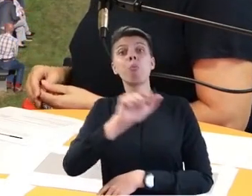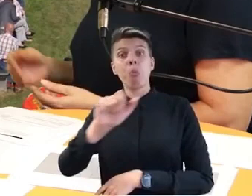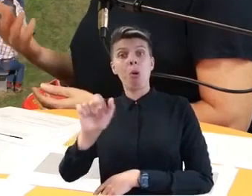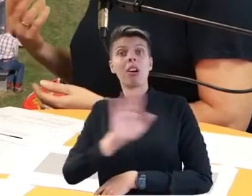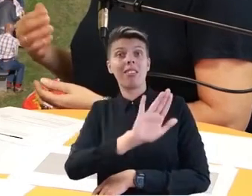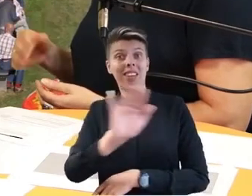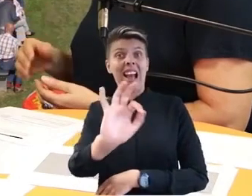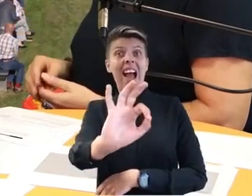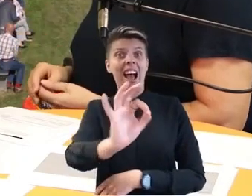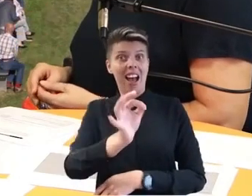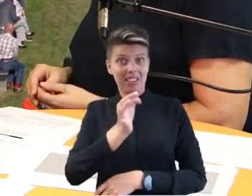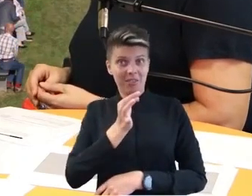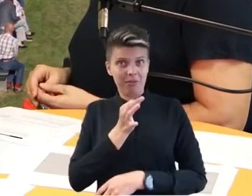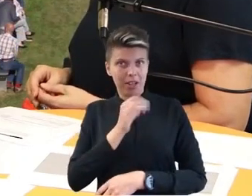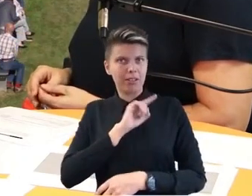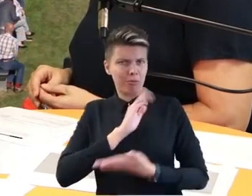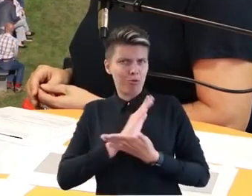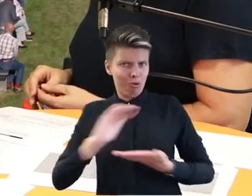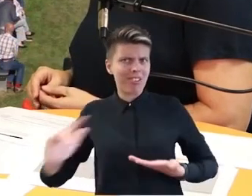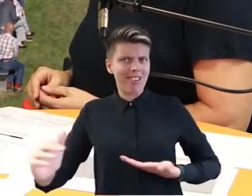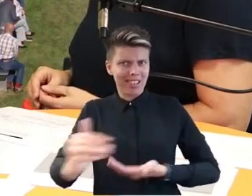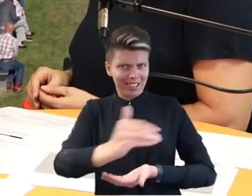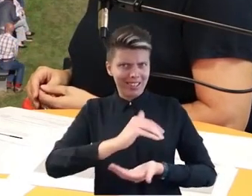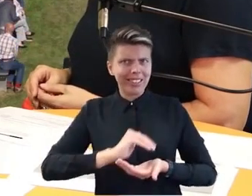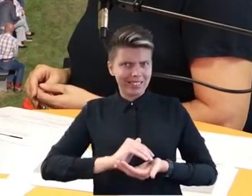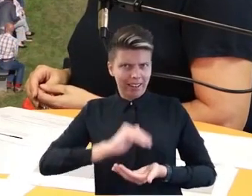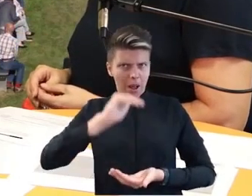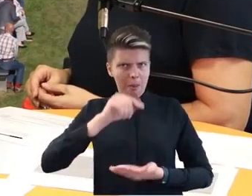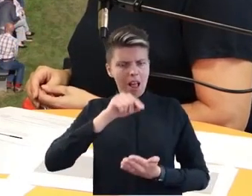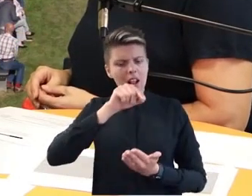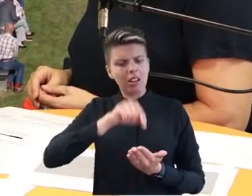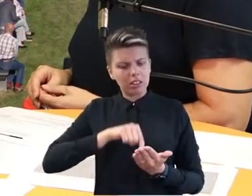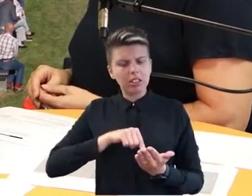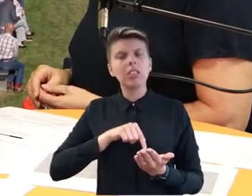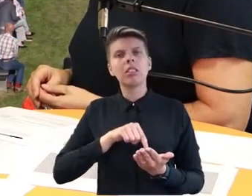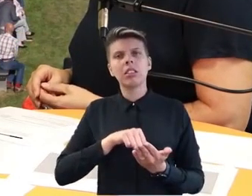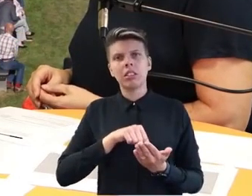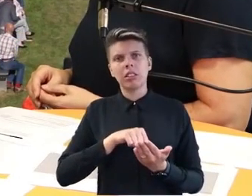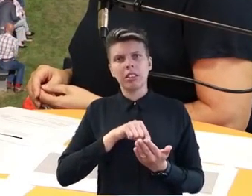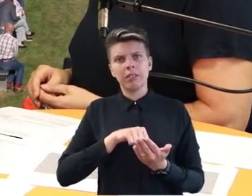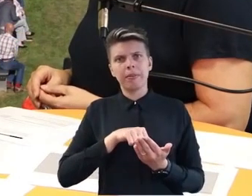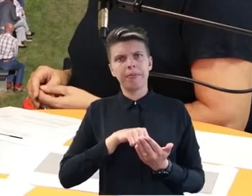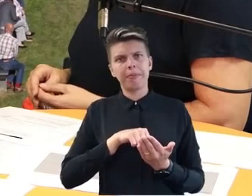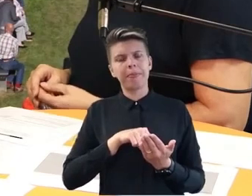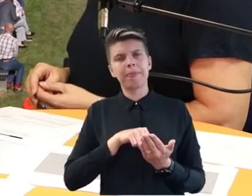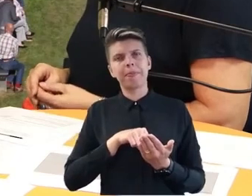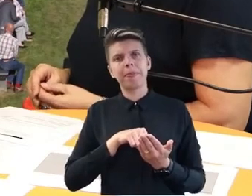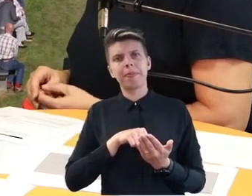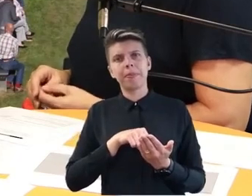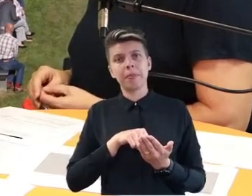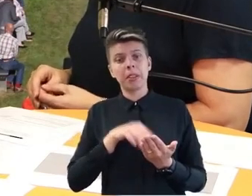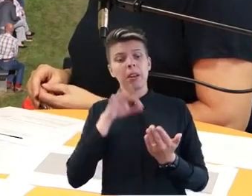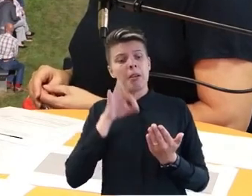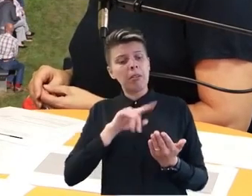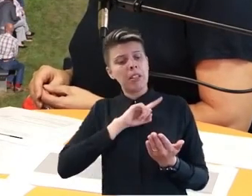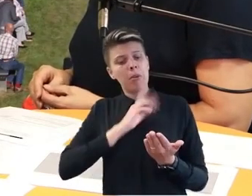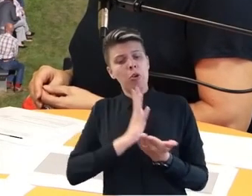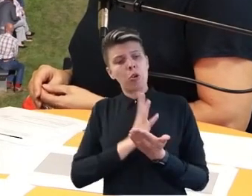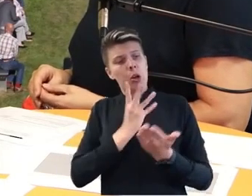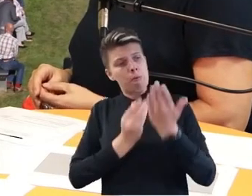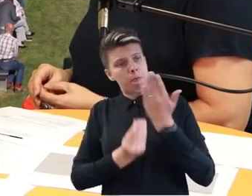zumindest auch uns hier erreicht haben war eben auch ja sagen wir angst spürbar